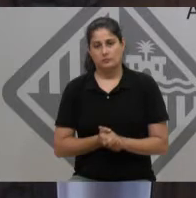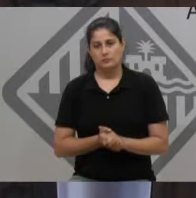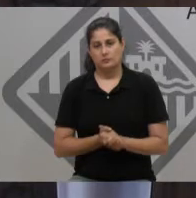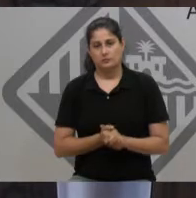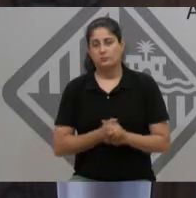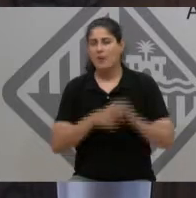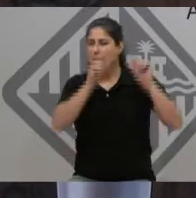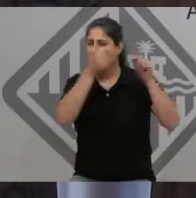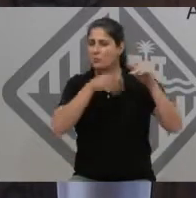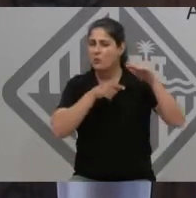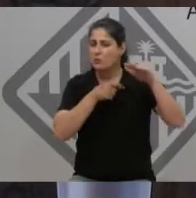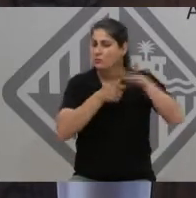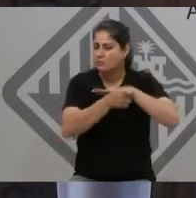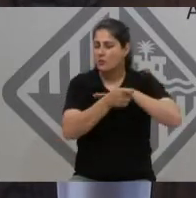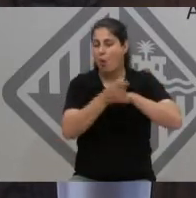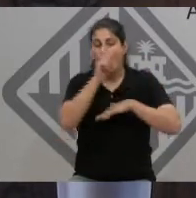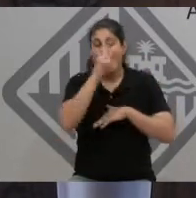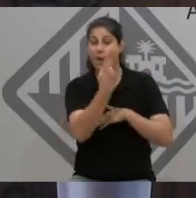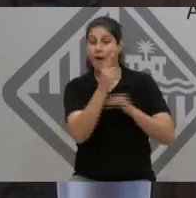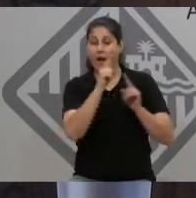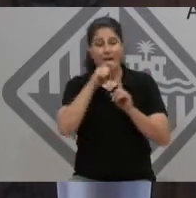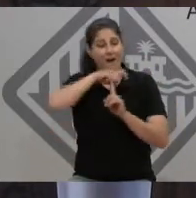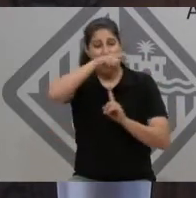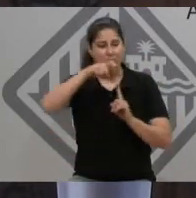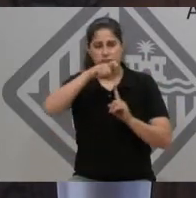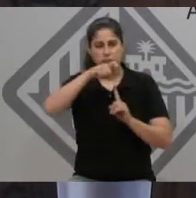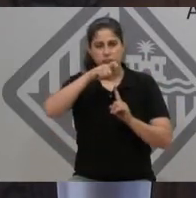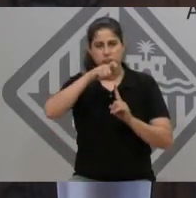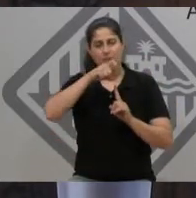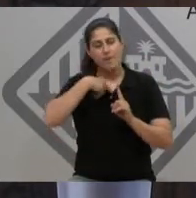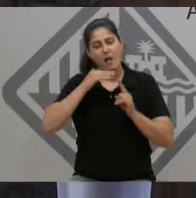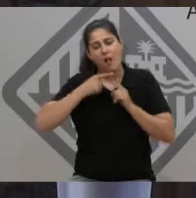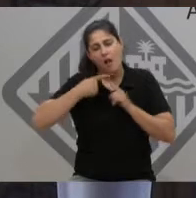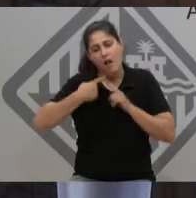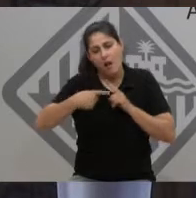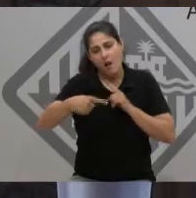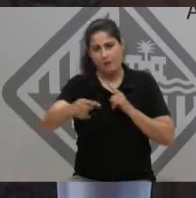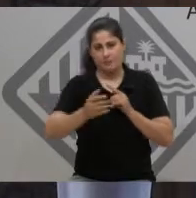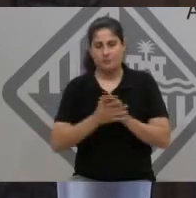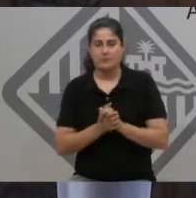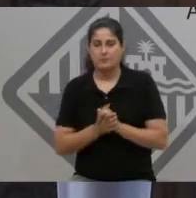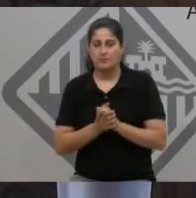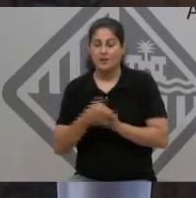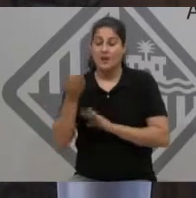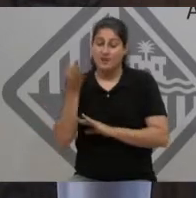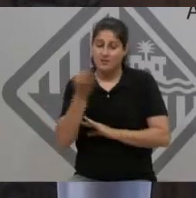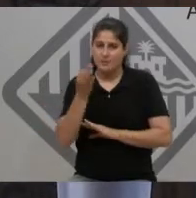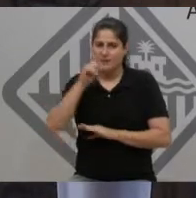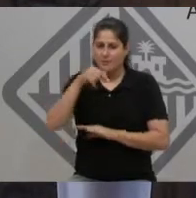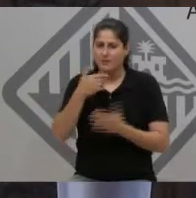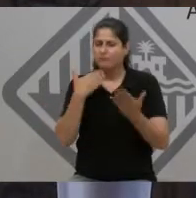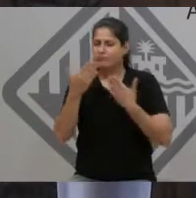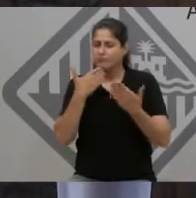temporal més grossa que un any natural. I, sobretot, pensant que és important discutir quines són